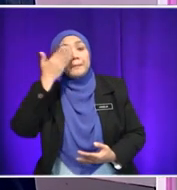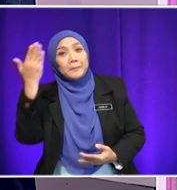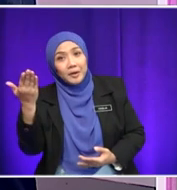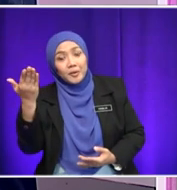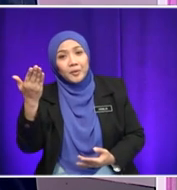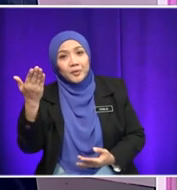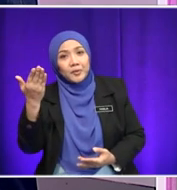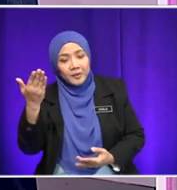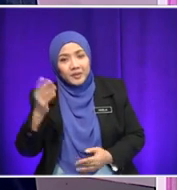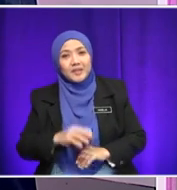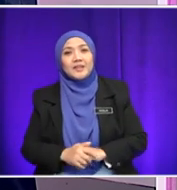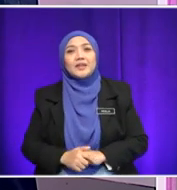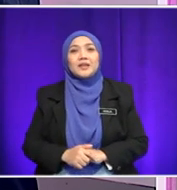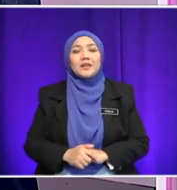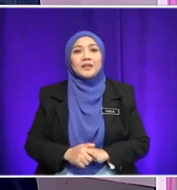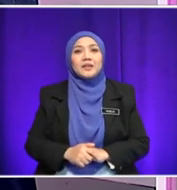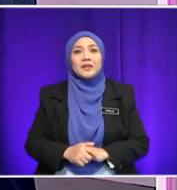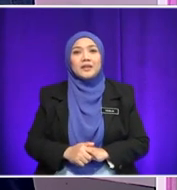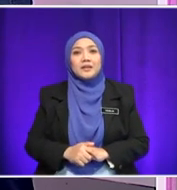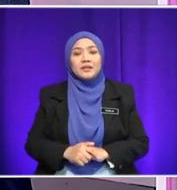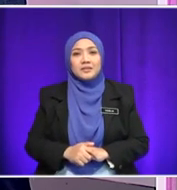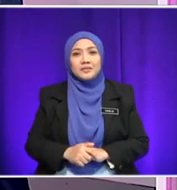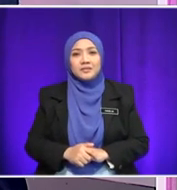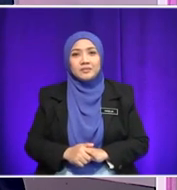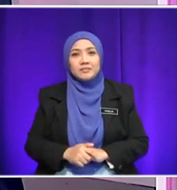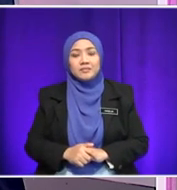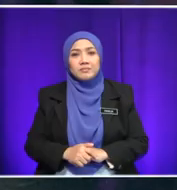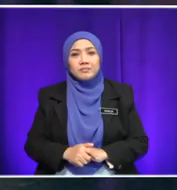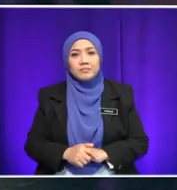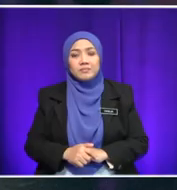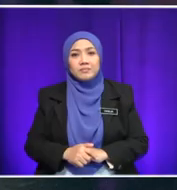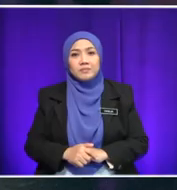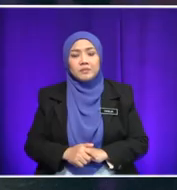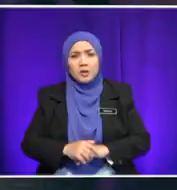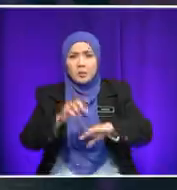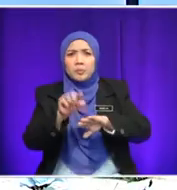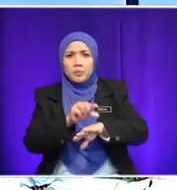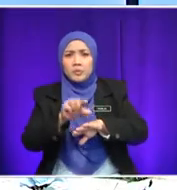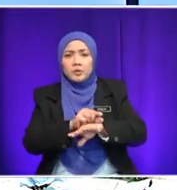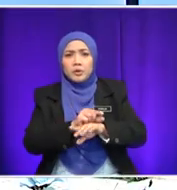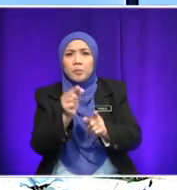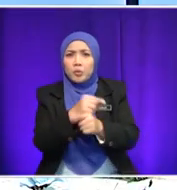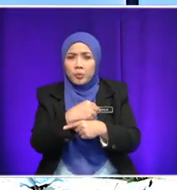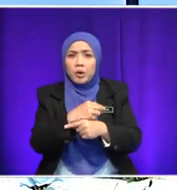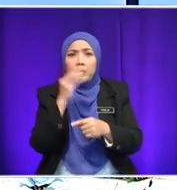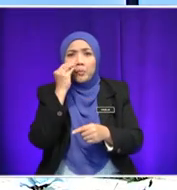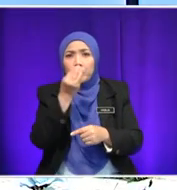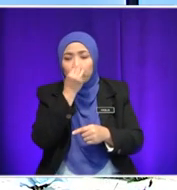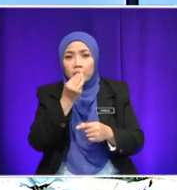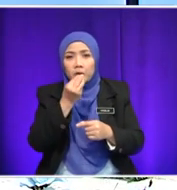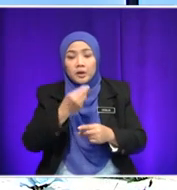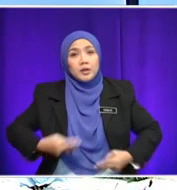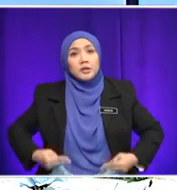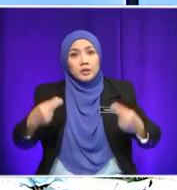hidup tidak baca plastik biar lebih kaku gitu penggunaan gubahan bunga segar ini biasanya untuk penggunaan